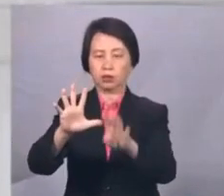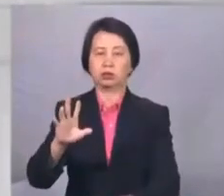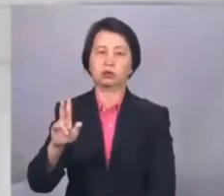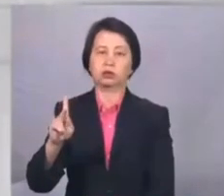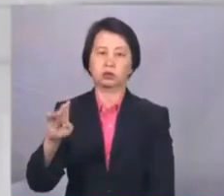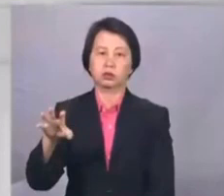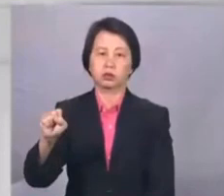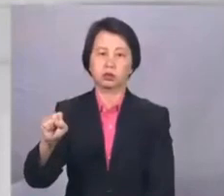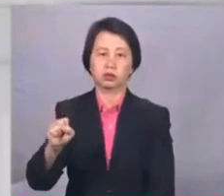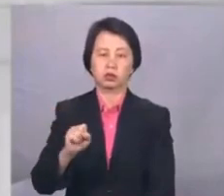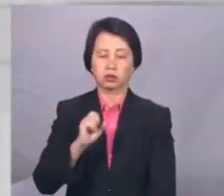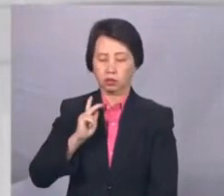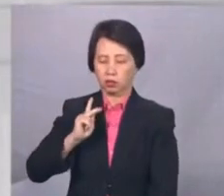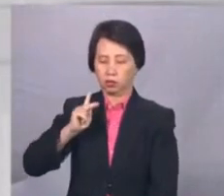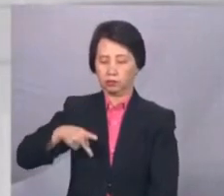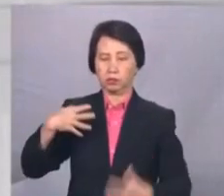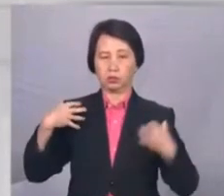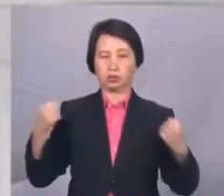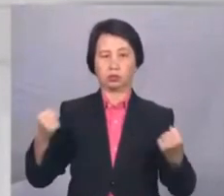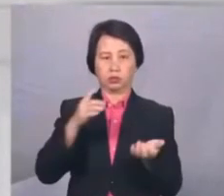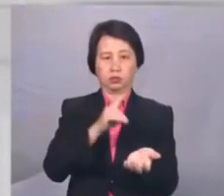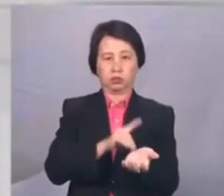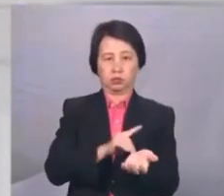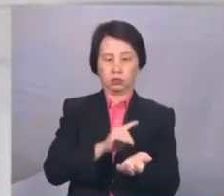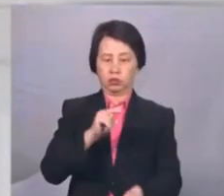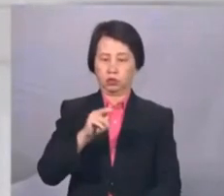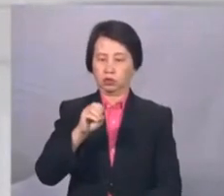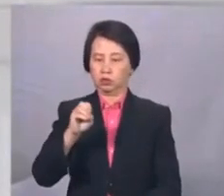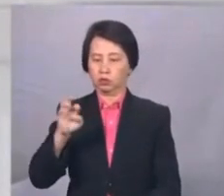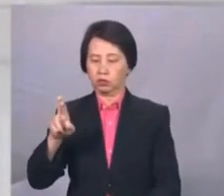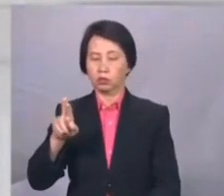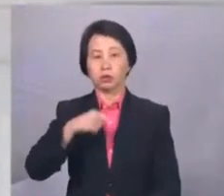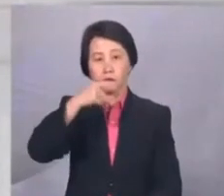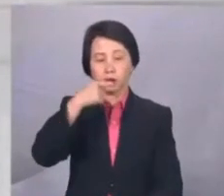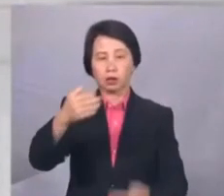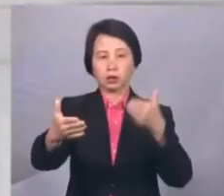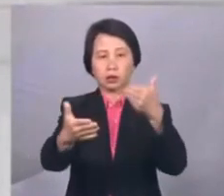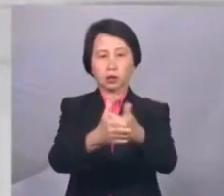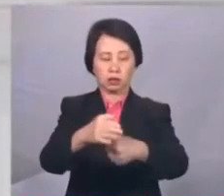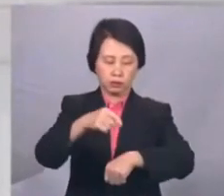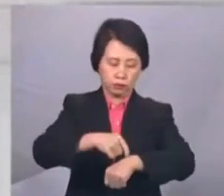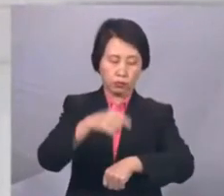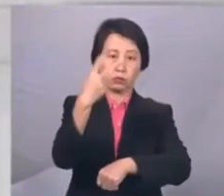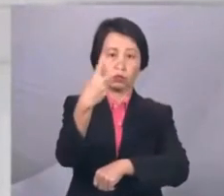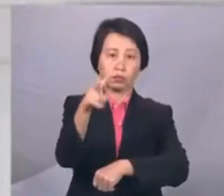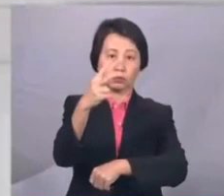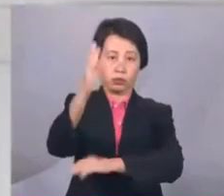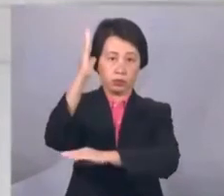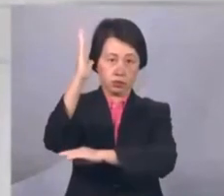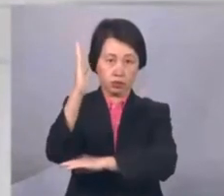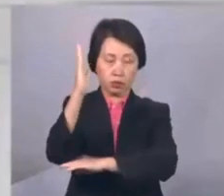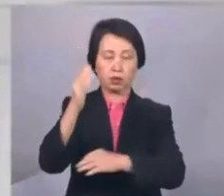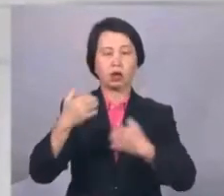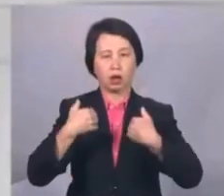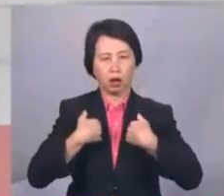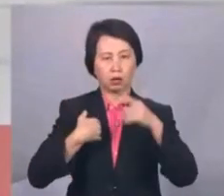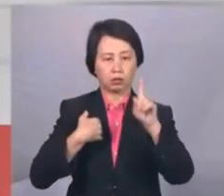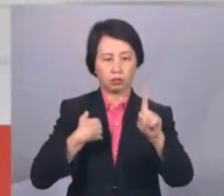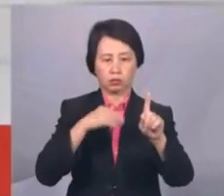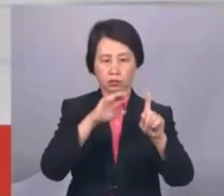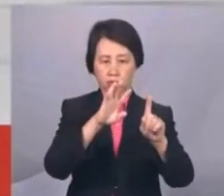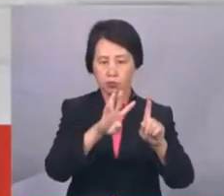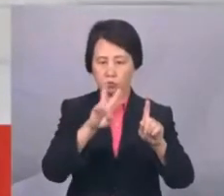Selain itu ketua pengarah kesehatan Kato dokter nurhisam Abdullah berkata sehingga 12.00 tengah hari tadi sebanyak